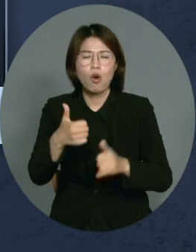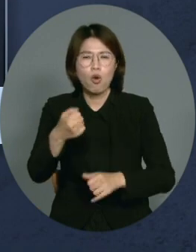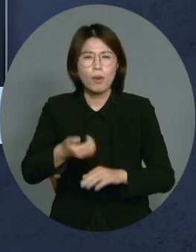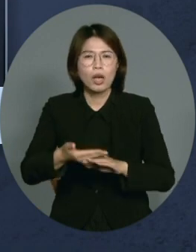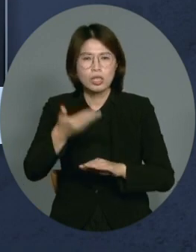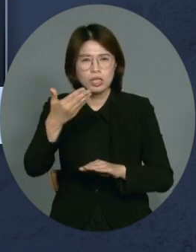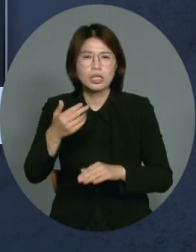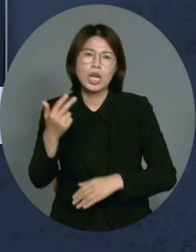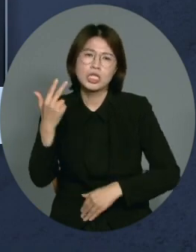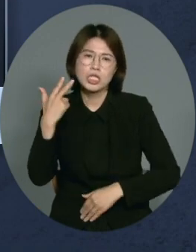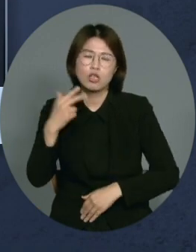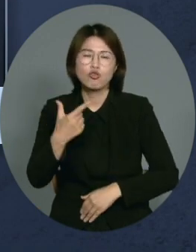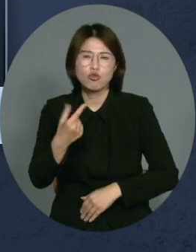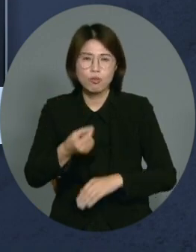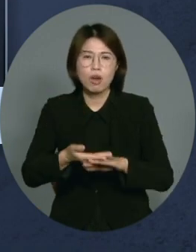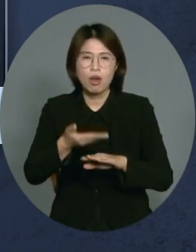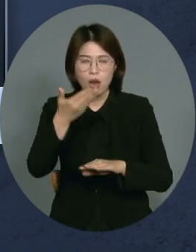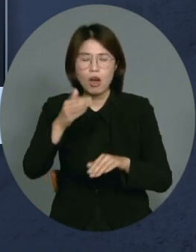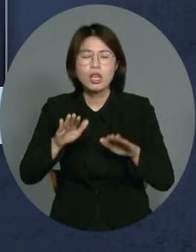데에